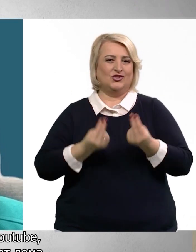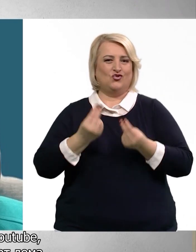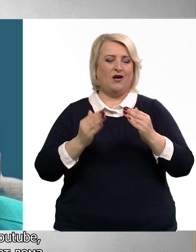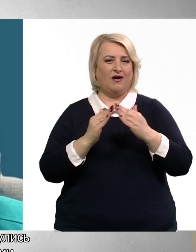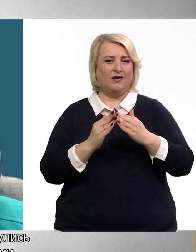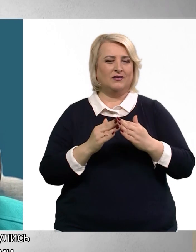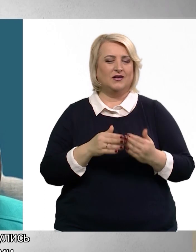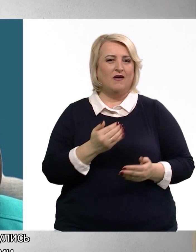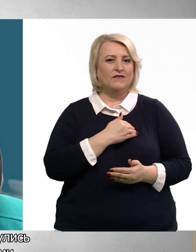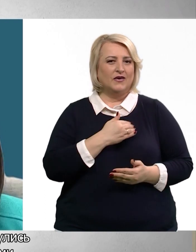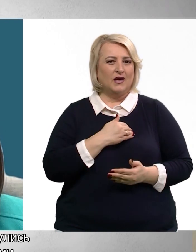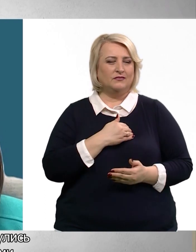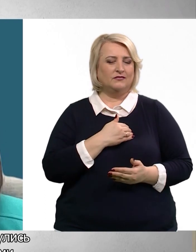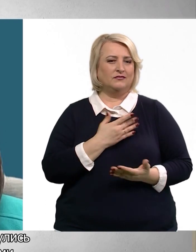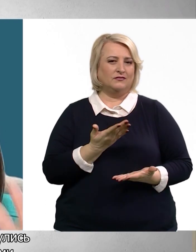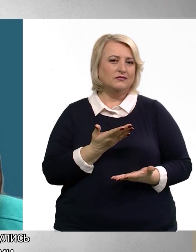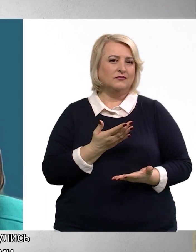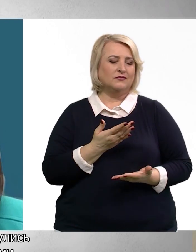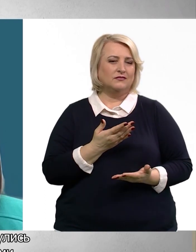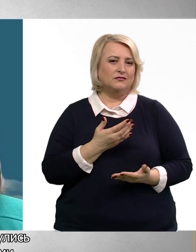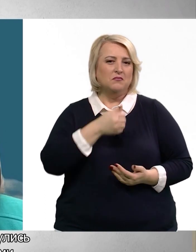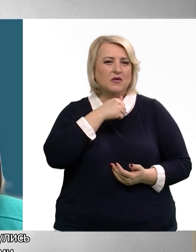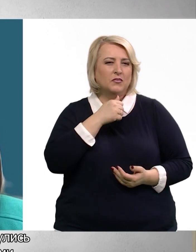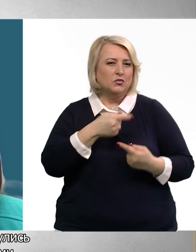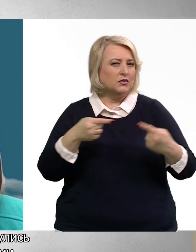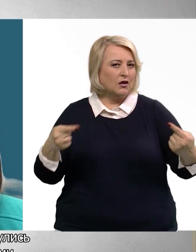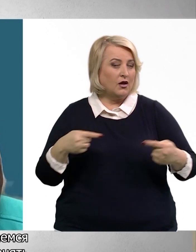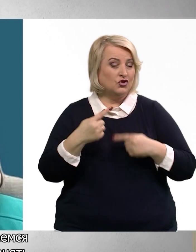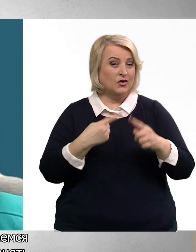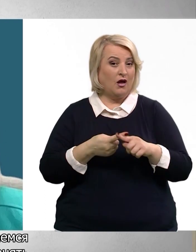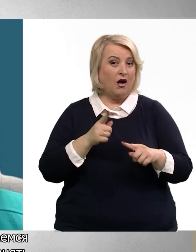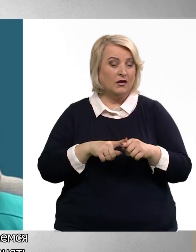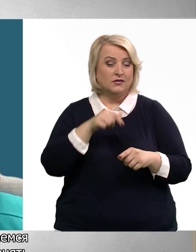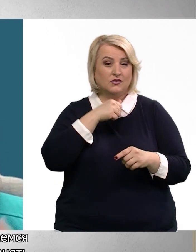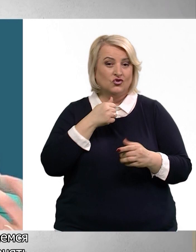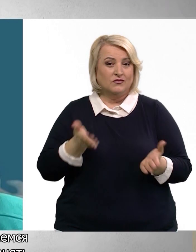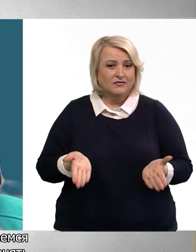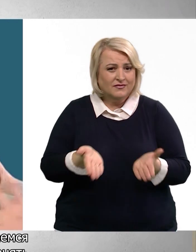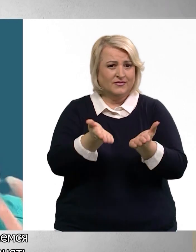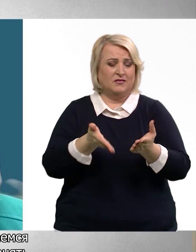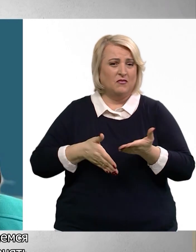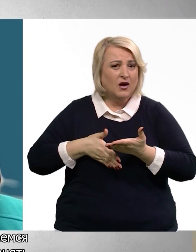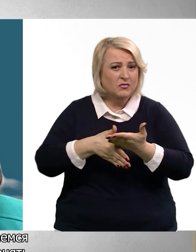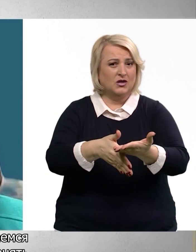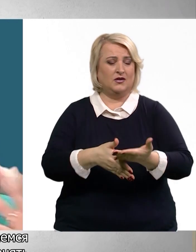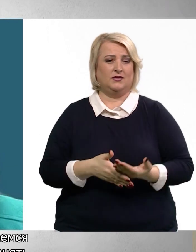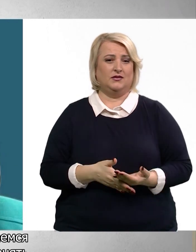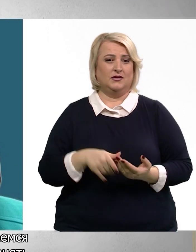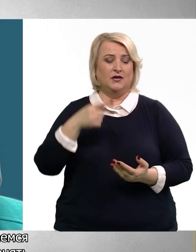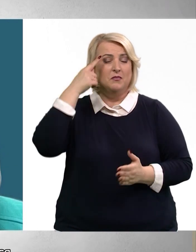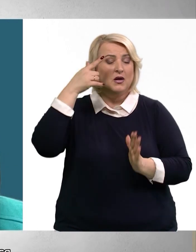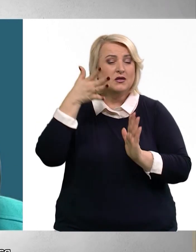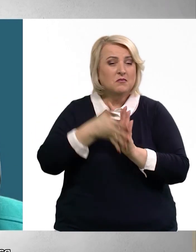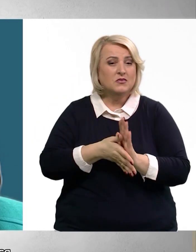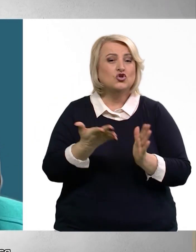se joacă acasă. Deci vrem să-i expunem la tot felul de provocări. Și prin asta încercăm încurajați-i,